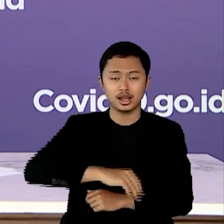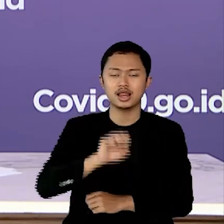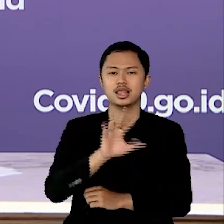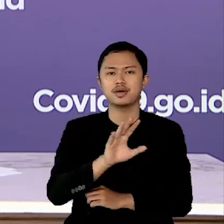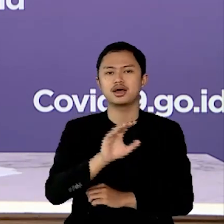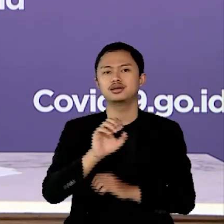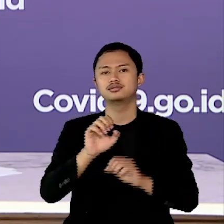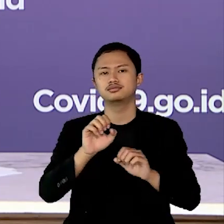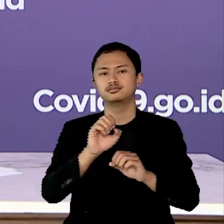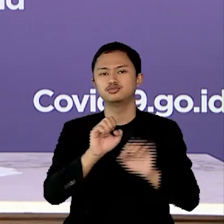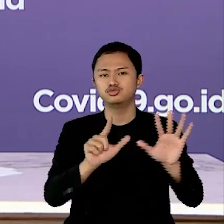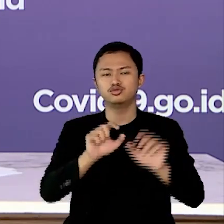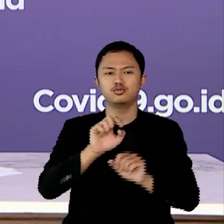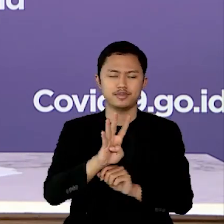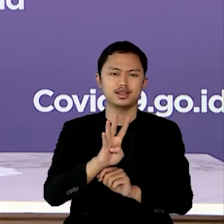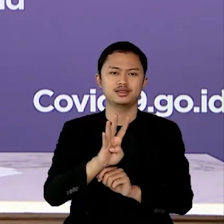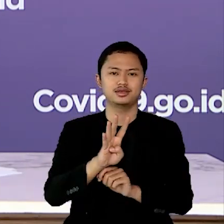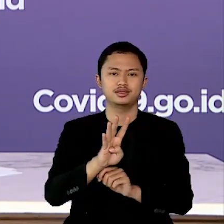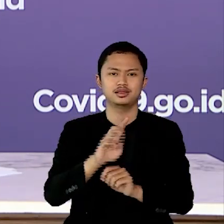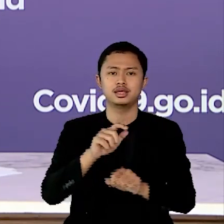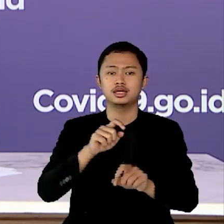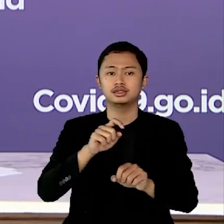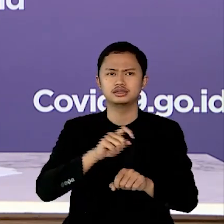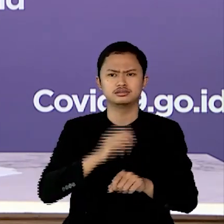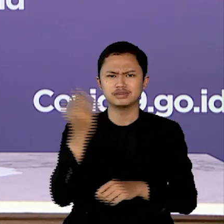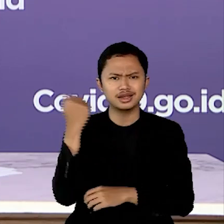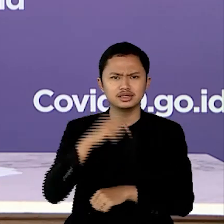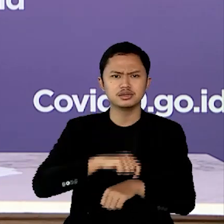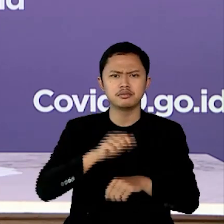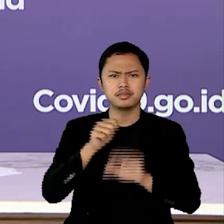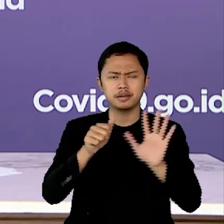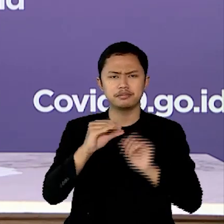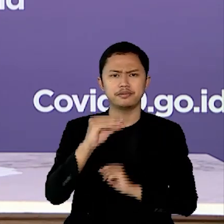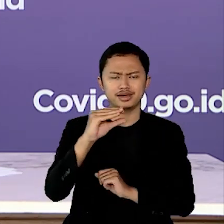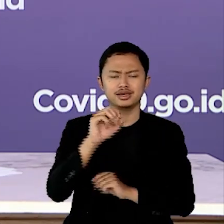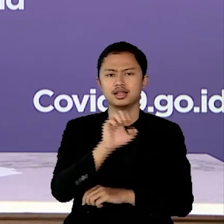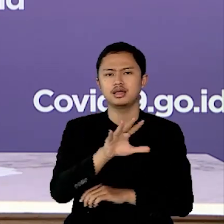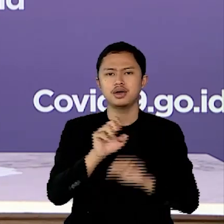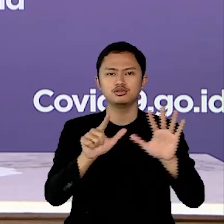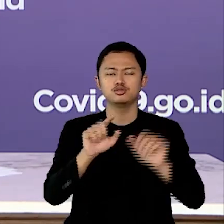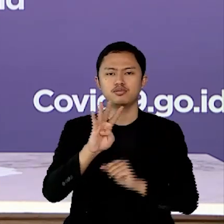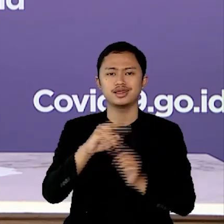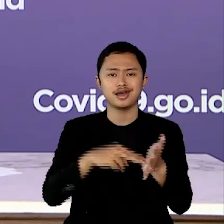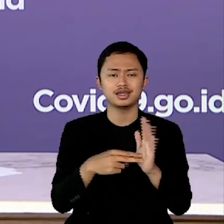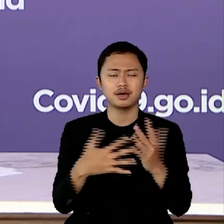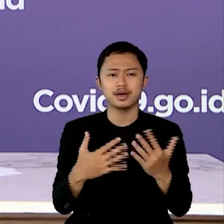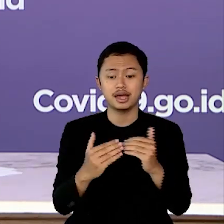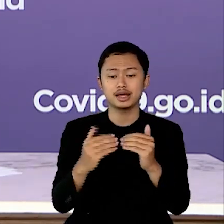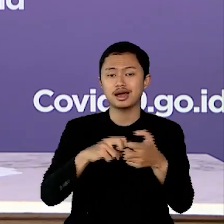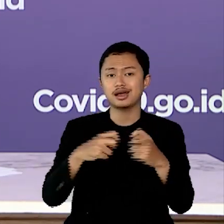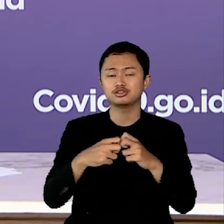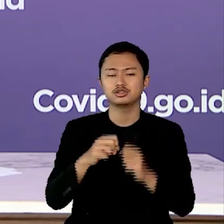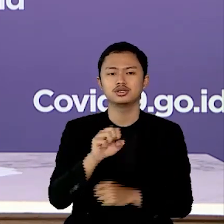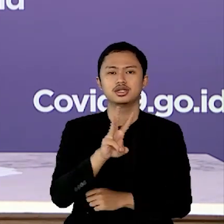574 pasien masuk per hari ini pukul enam pagi tadi artinya kenaikannya mencapai